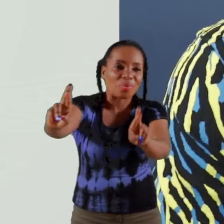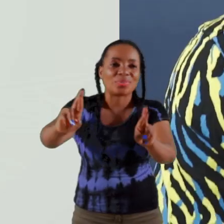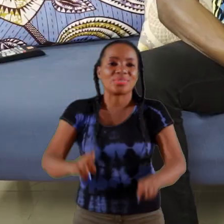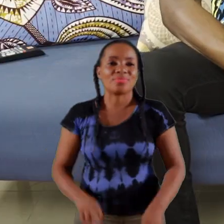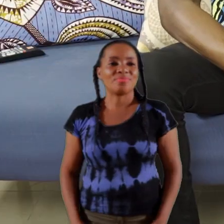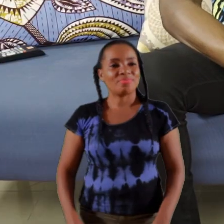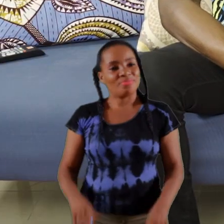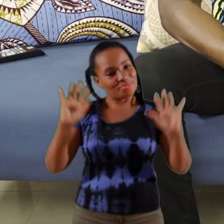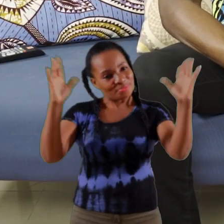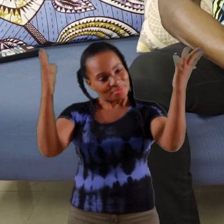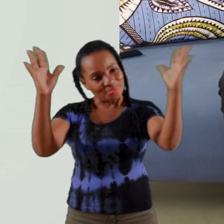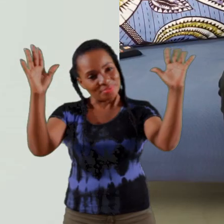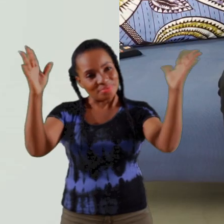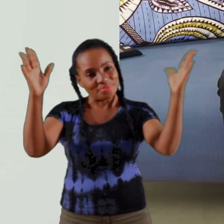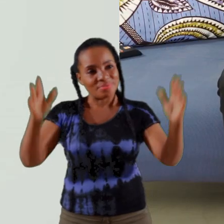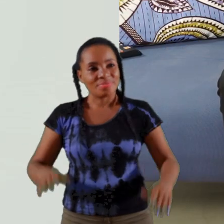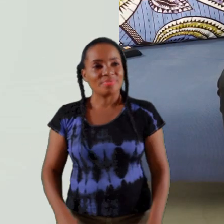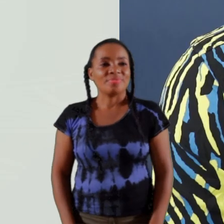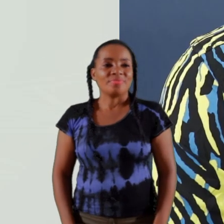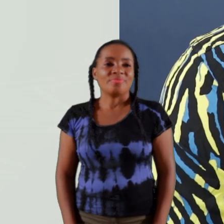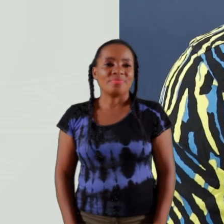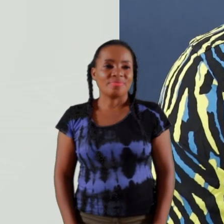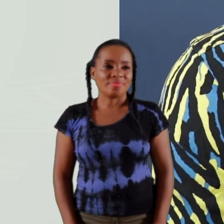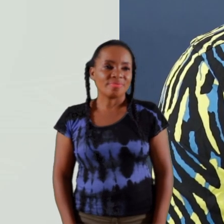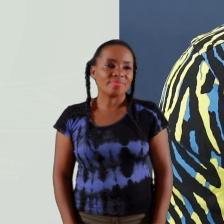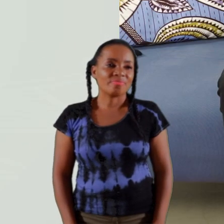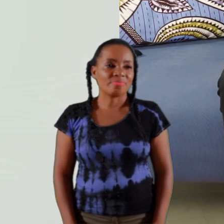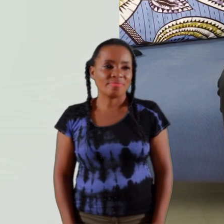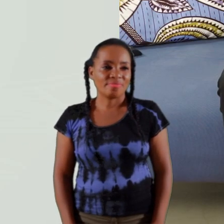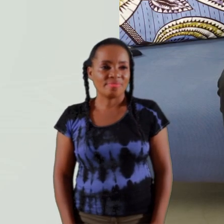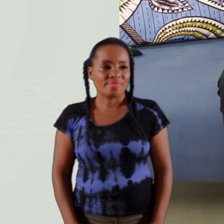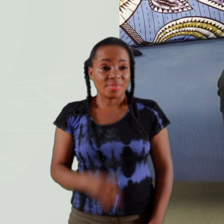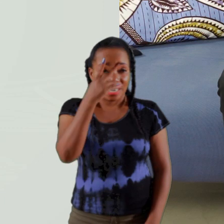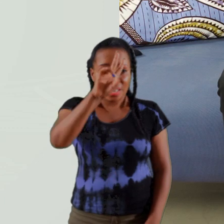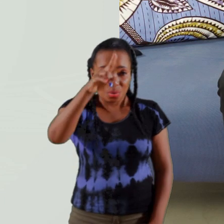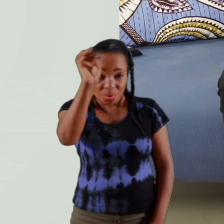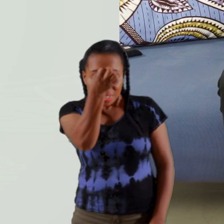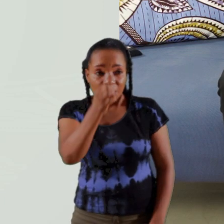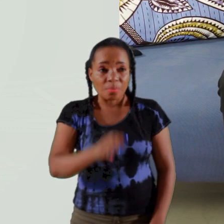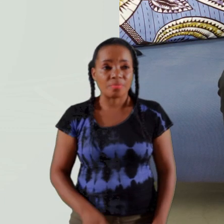Deuxième question. Le printemps arabe a commencé en 2010, 2011,